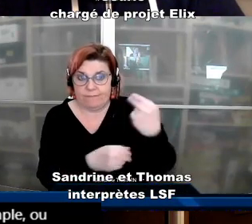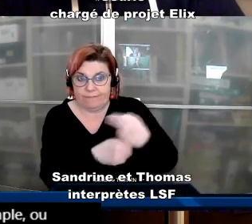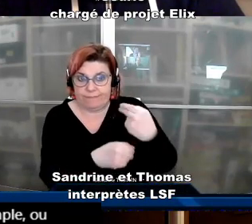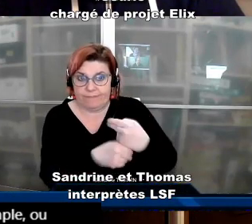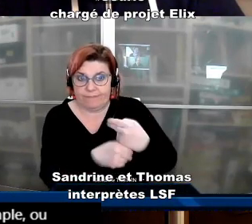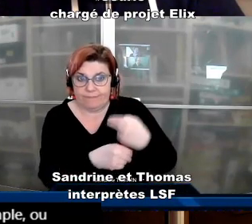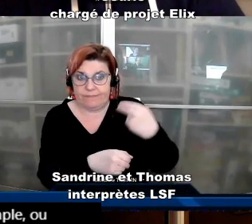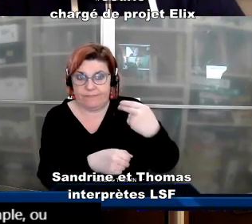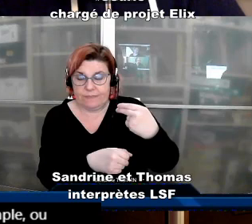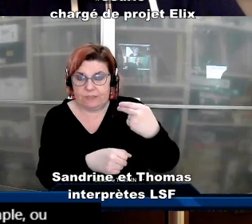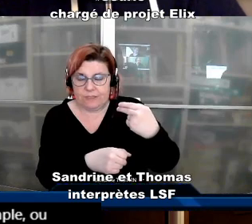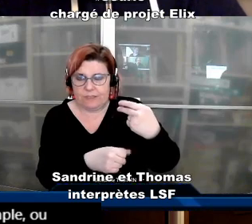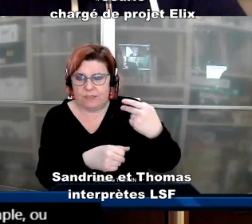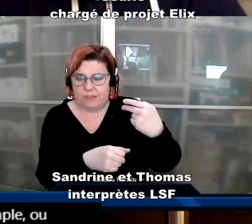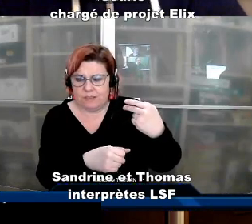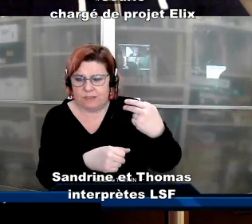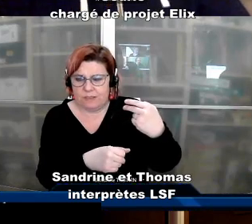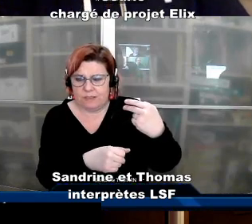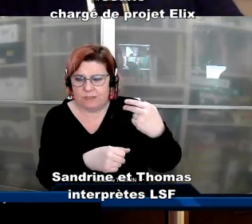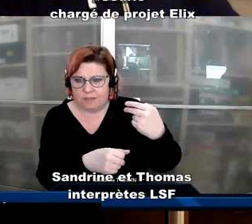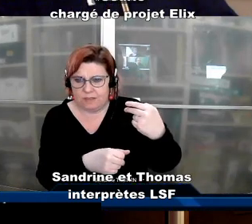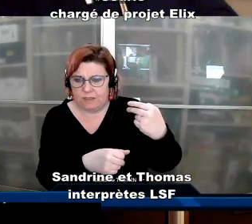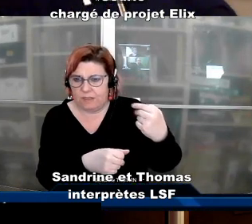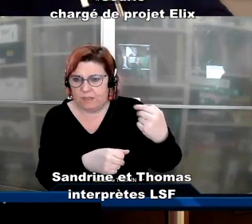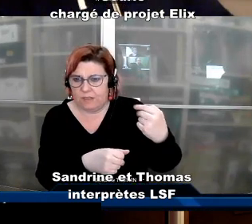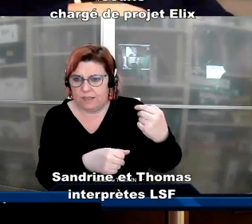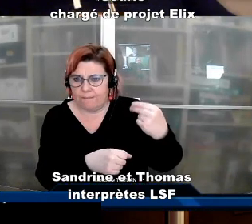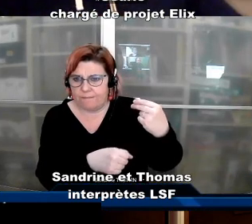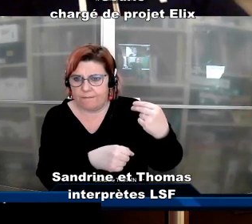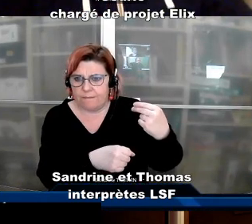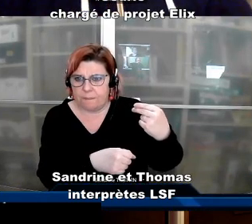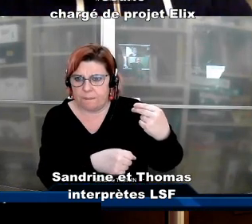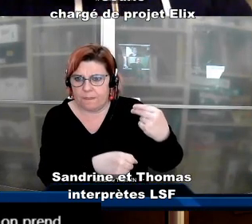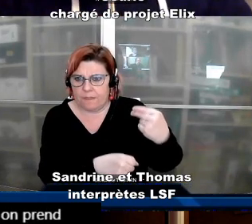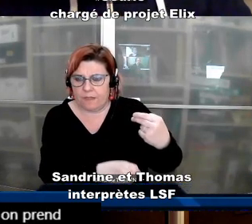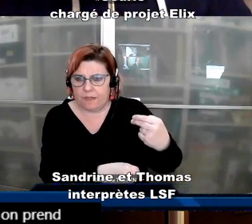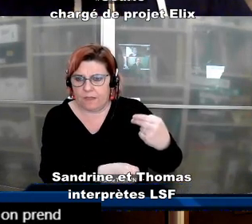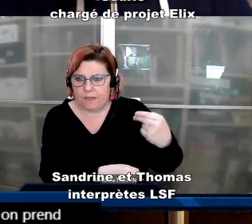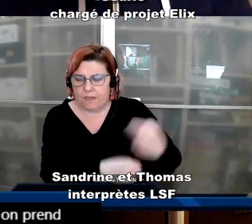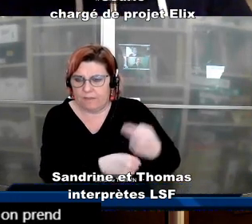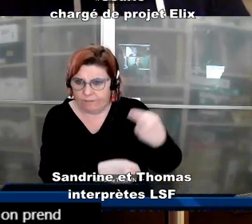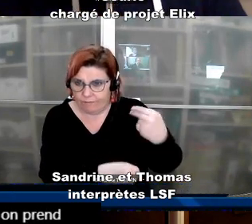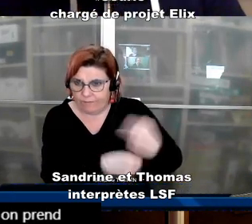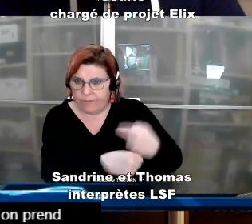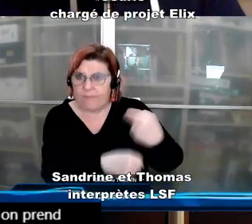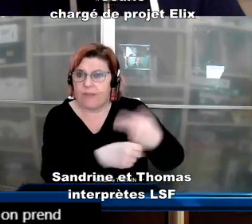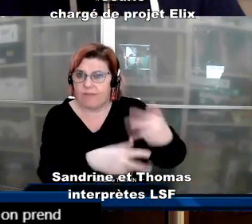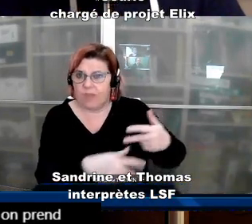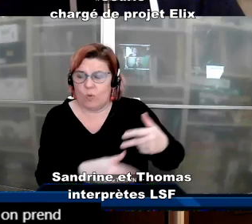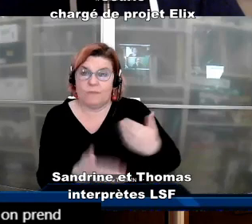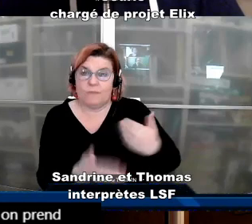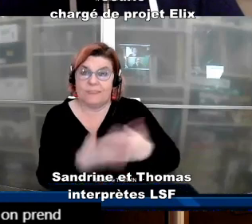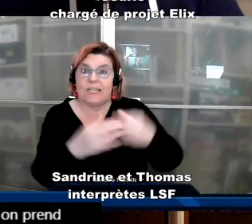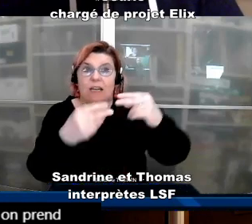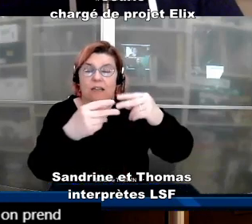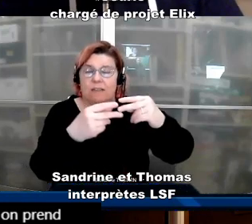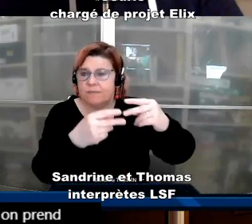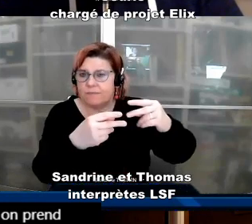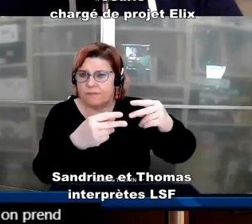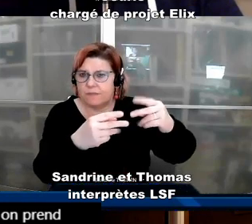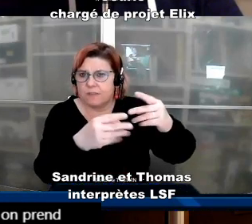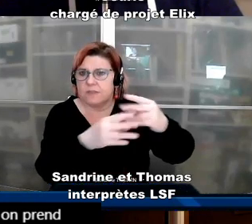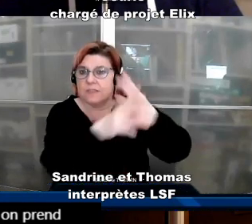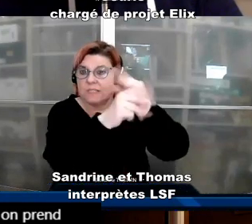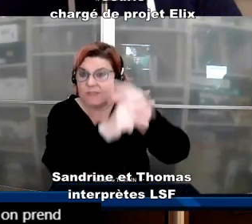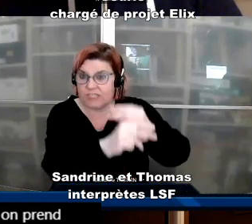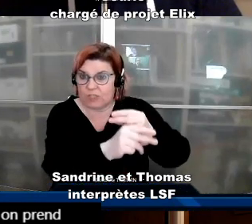qui tourne ces vidéos. Et par contre, donc là, il n'y a vraiment qu'une vidéo pour la définition. Par contre, pour les signes, il peut y